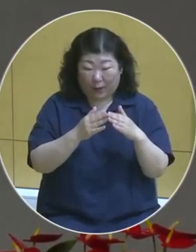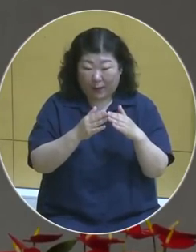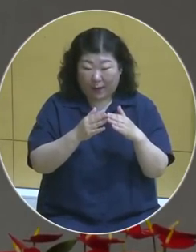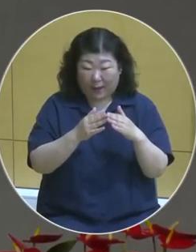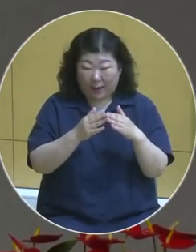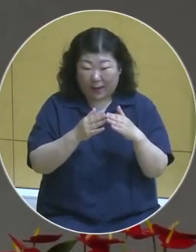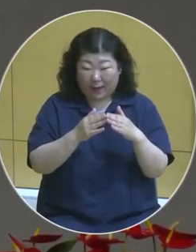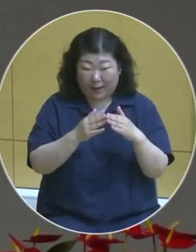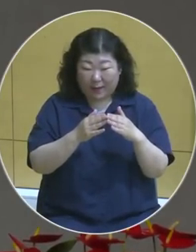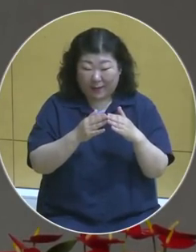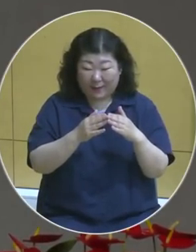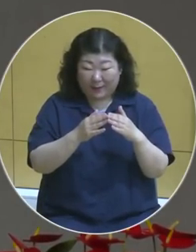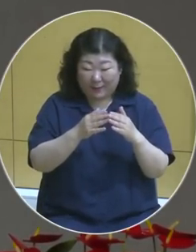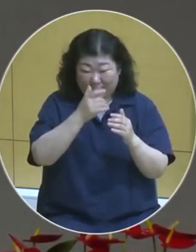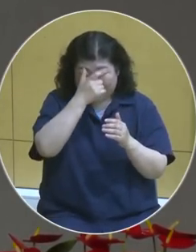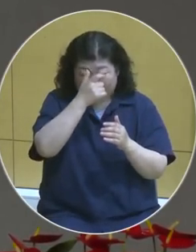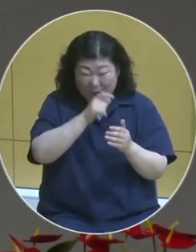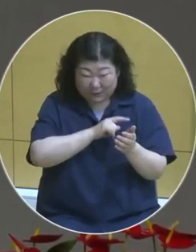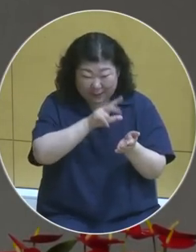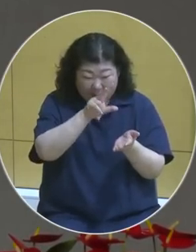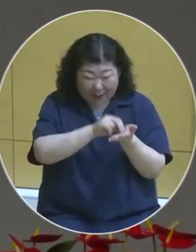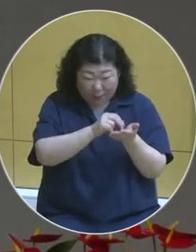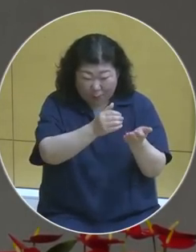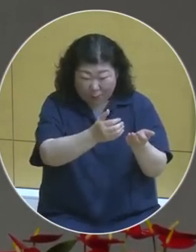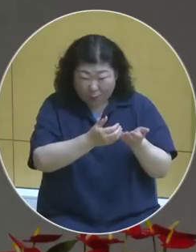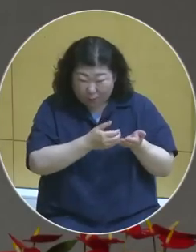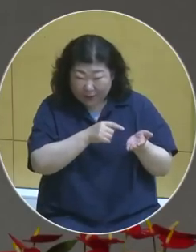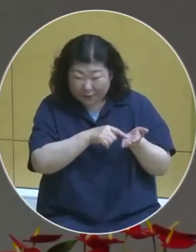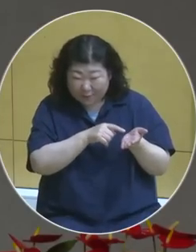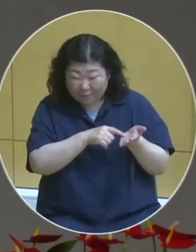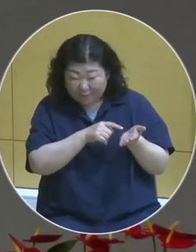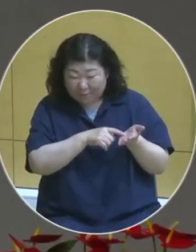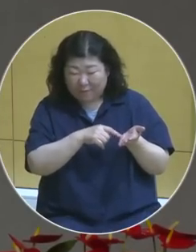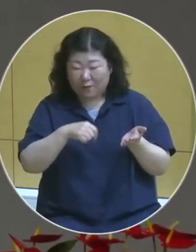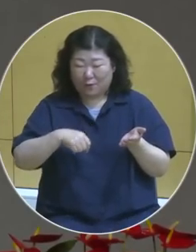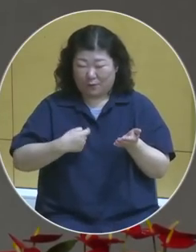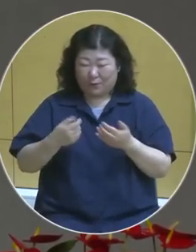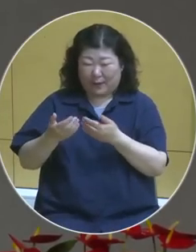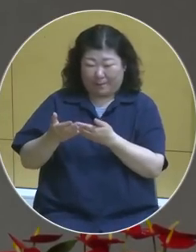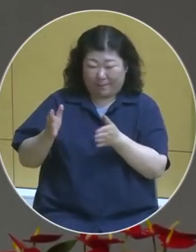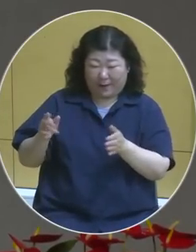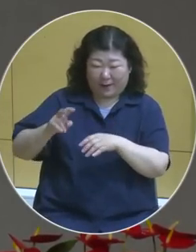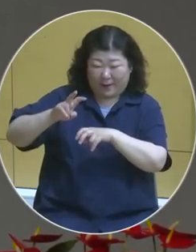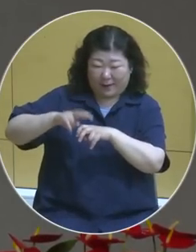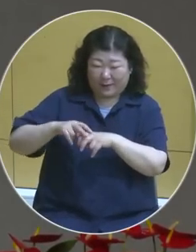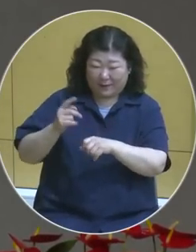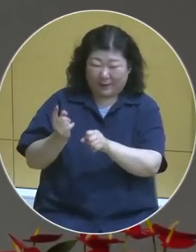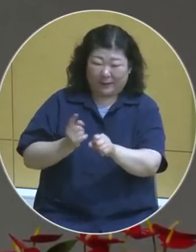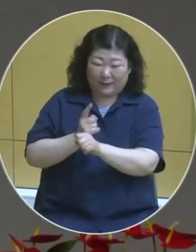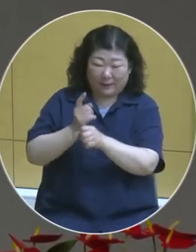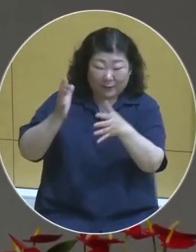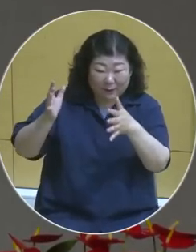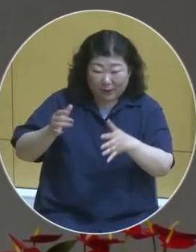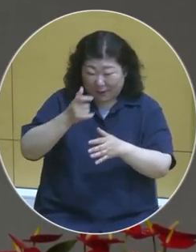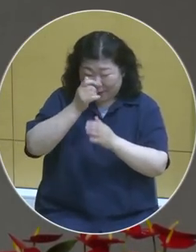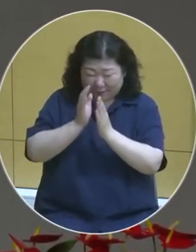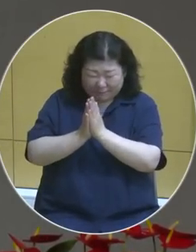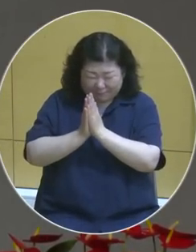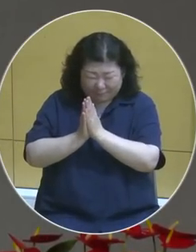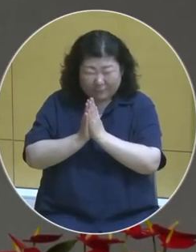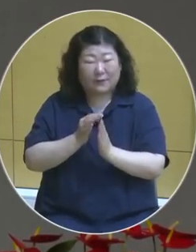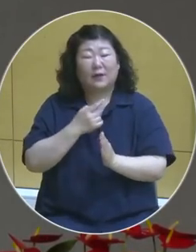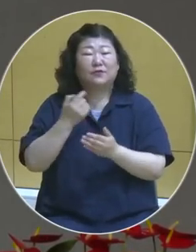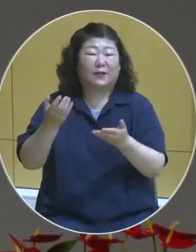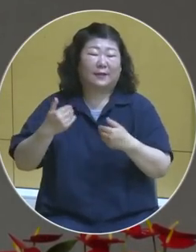다 붙들고 기도방에 혼자 앉아서 간구하고 기도해서 오늘 그 졸업하게 됩니다. 이